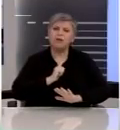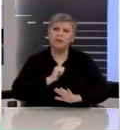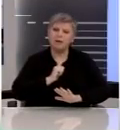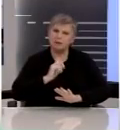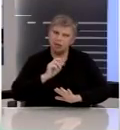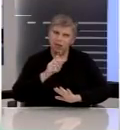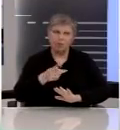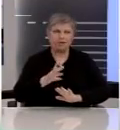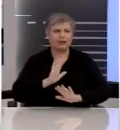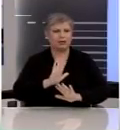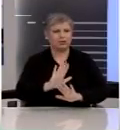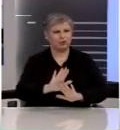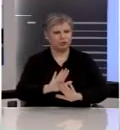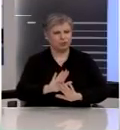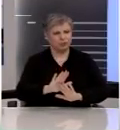ησυχία.